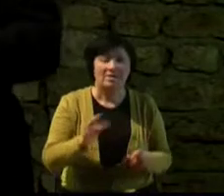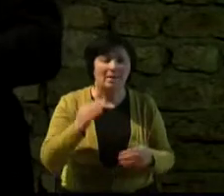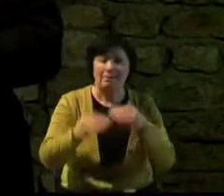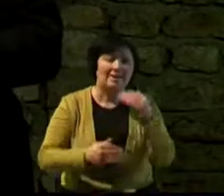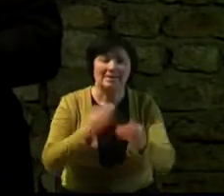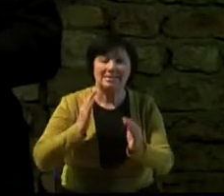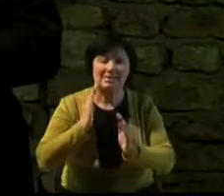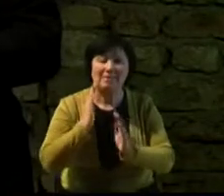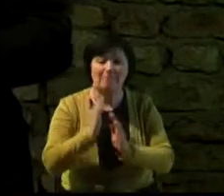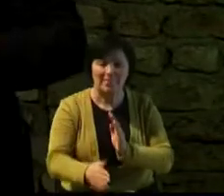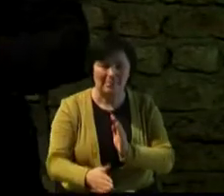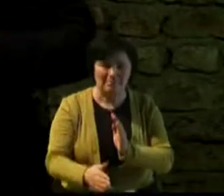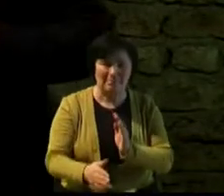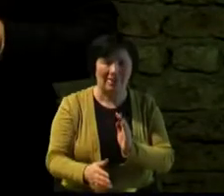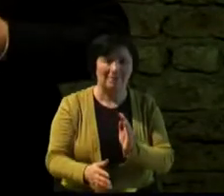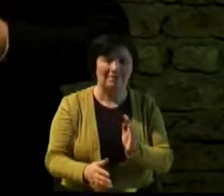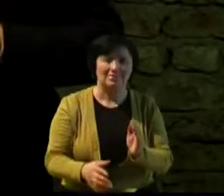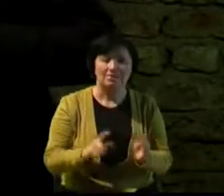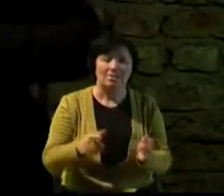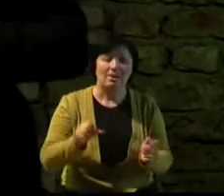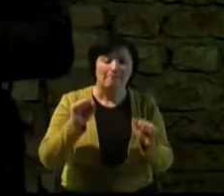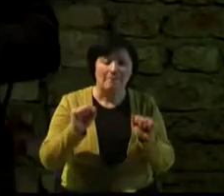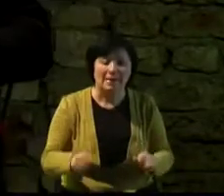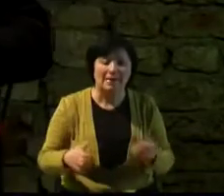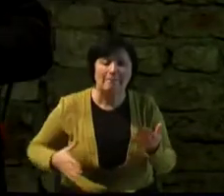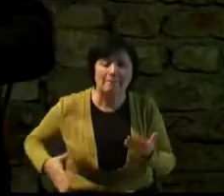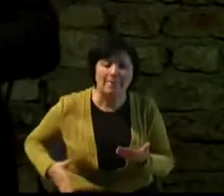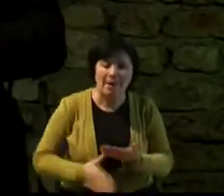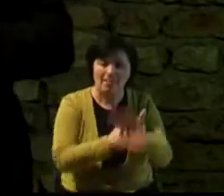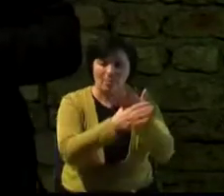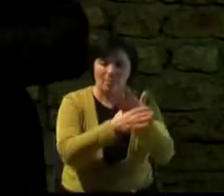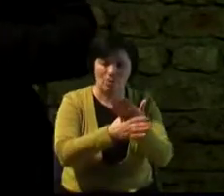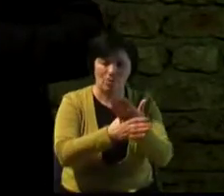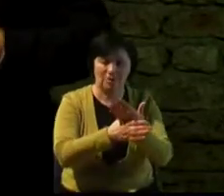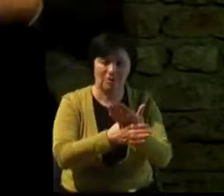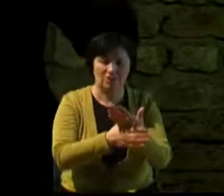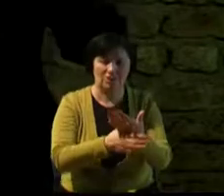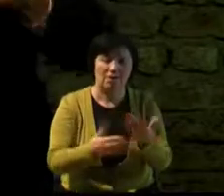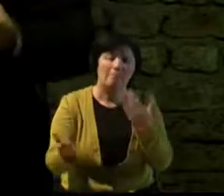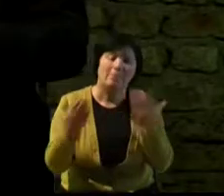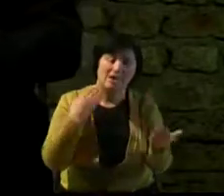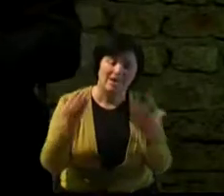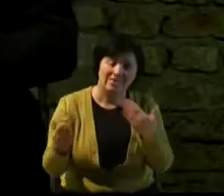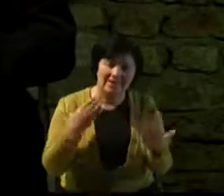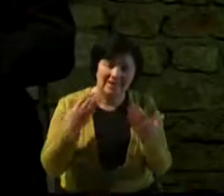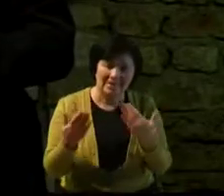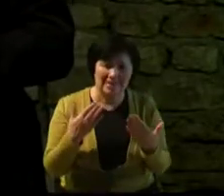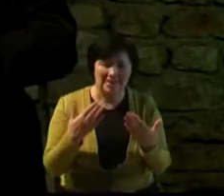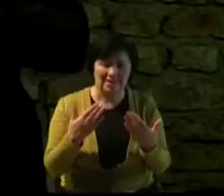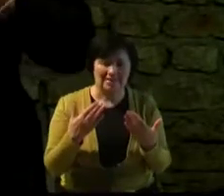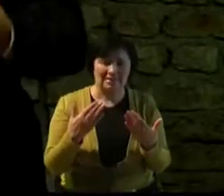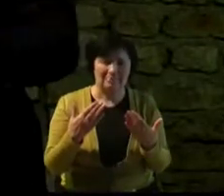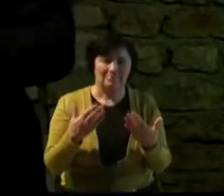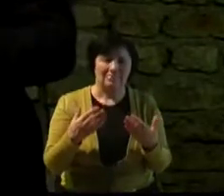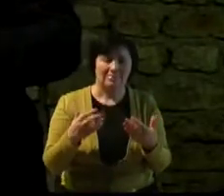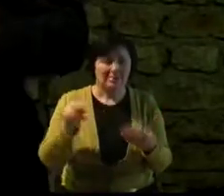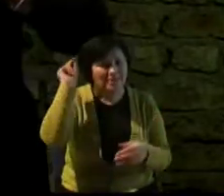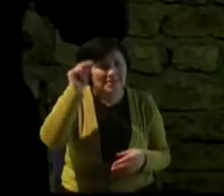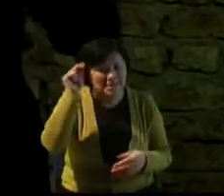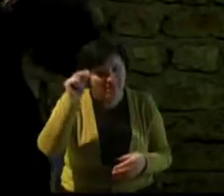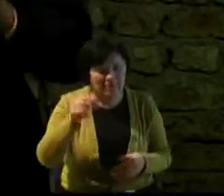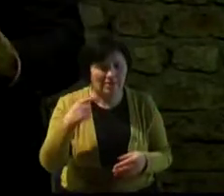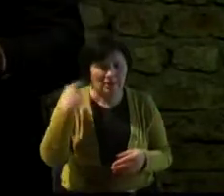возможно, и не будут нам казаться ответом, но это будет все равно ответ. И последний стих, это 20